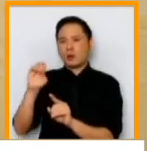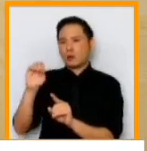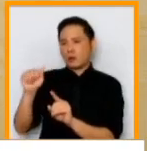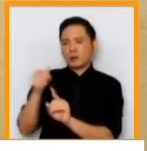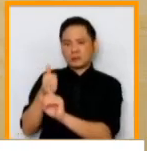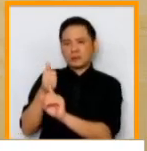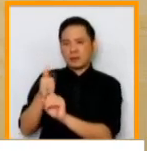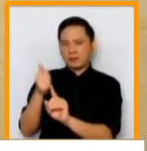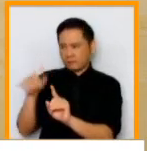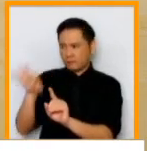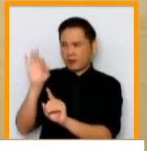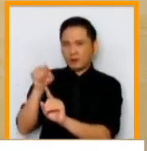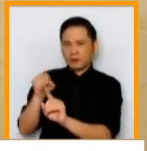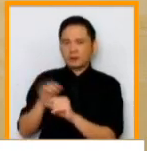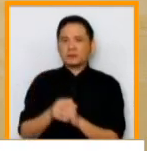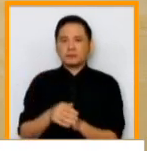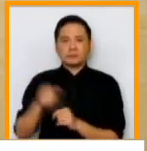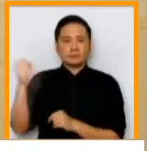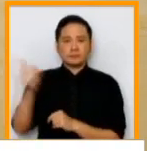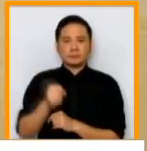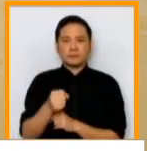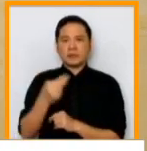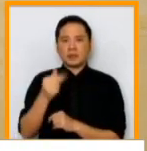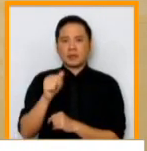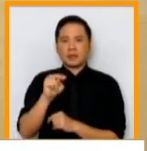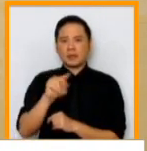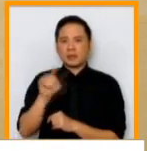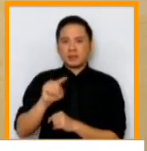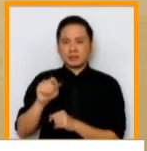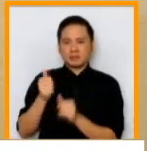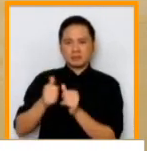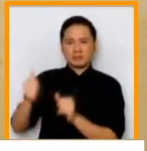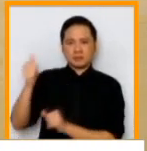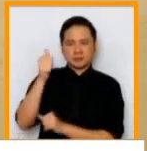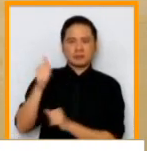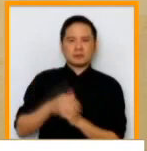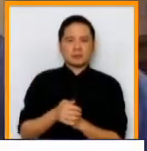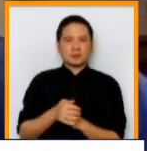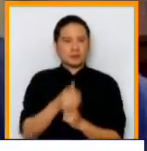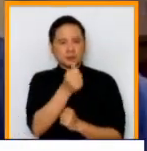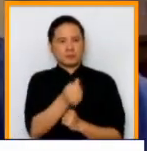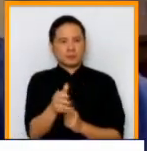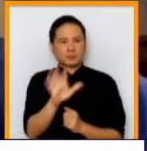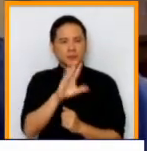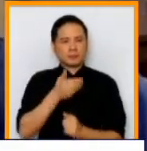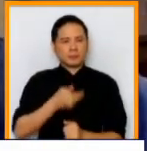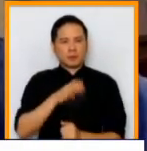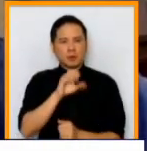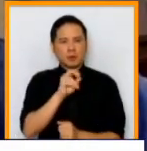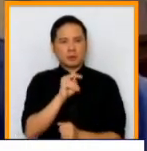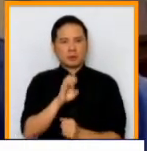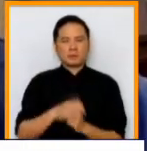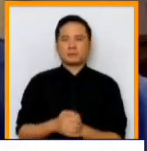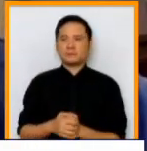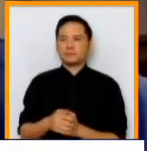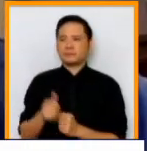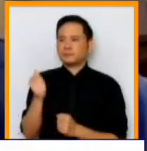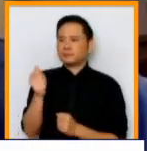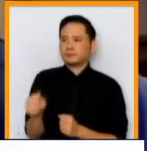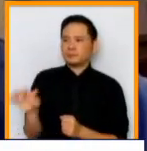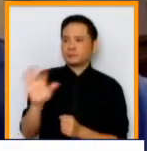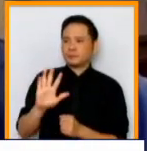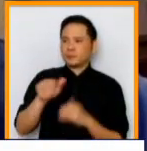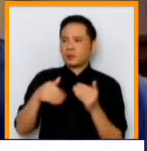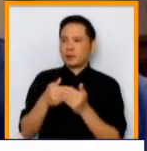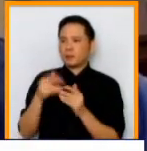OWA Administrator Hans Kakdak. Magandang umaga po sa inyo. Sir, si Connie Season po ito. Magandang umaga, Connie, sa inyong mga